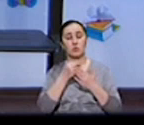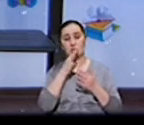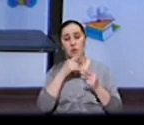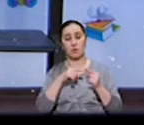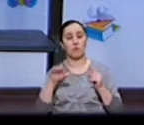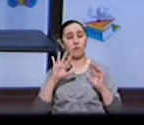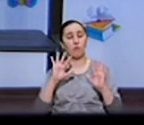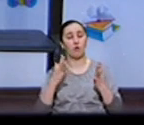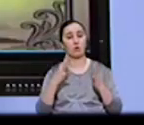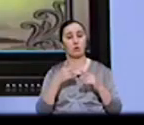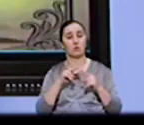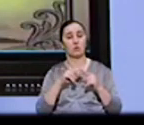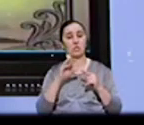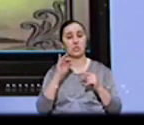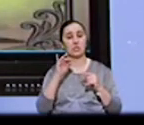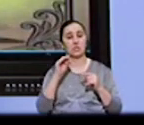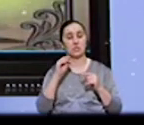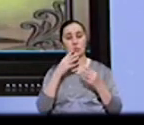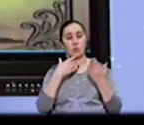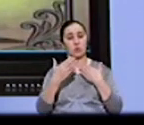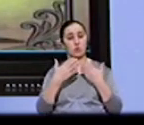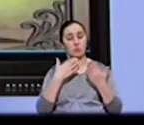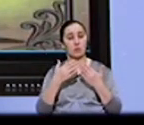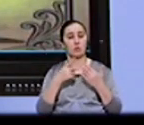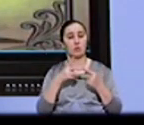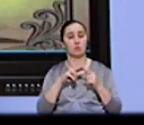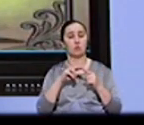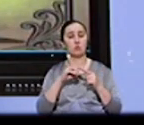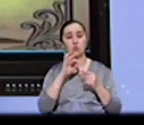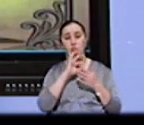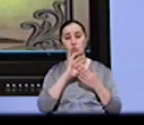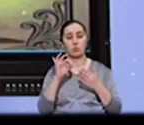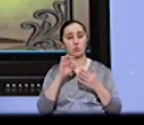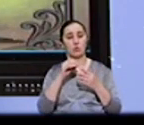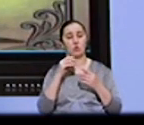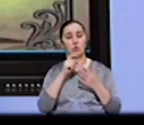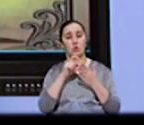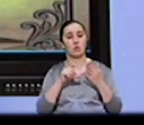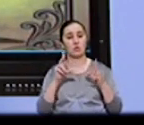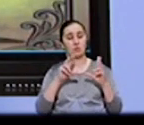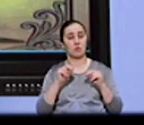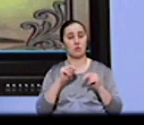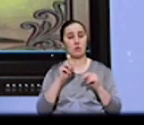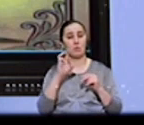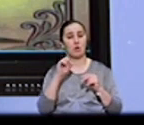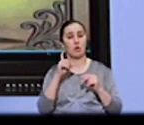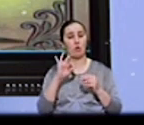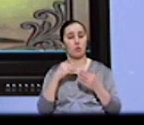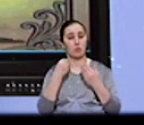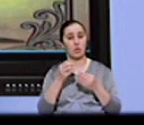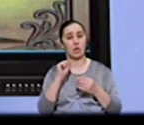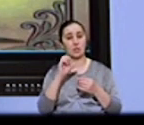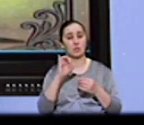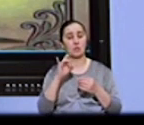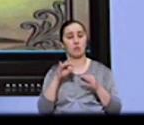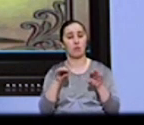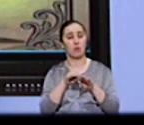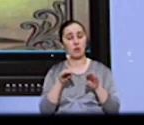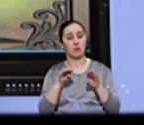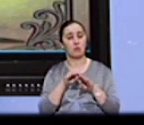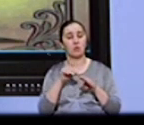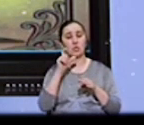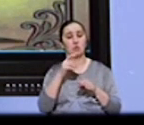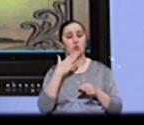davri voqealariga, ijtimoiy munosabatlarga zukkor shoir sifatida baho beradi. Asarlarida